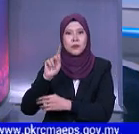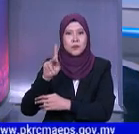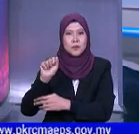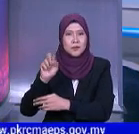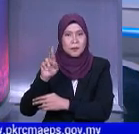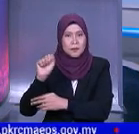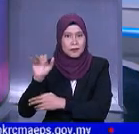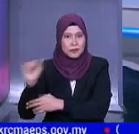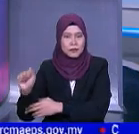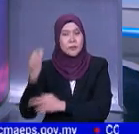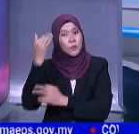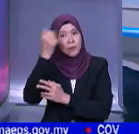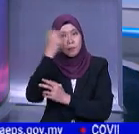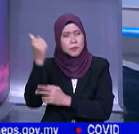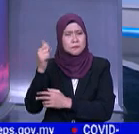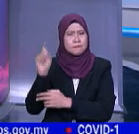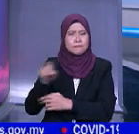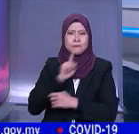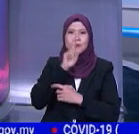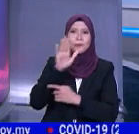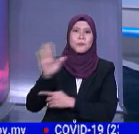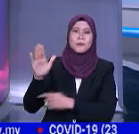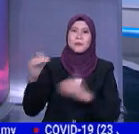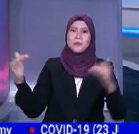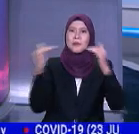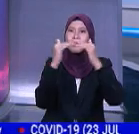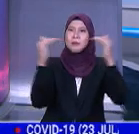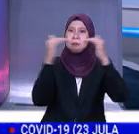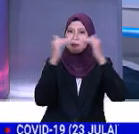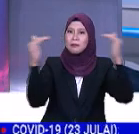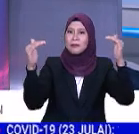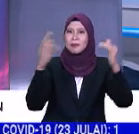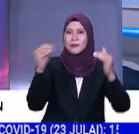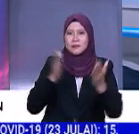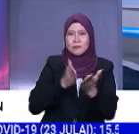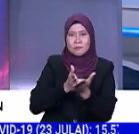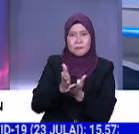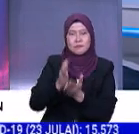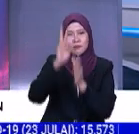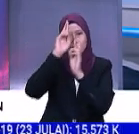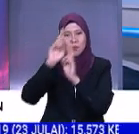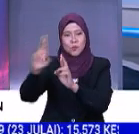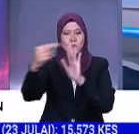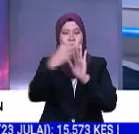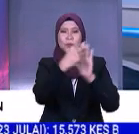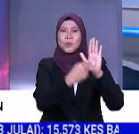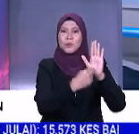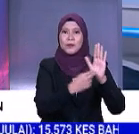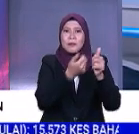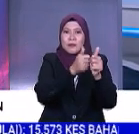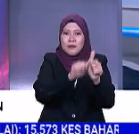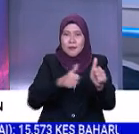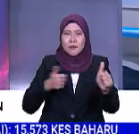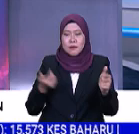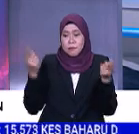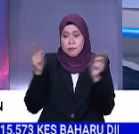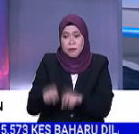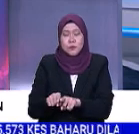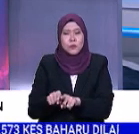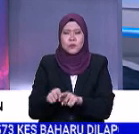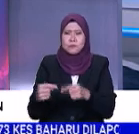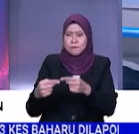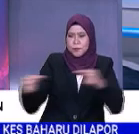bagi menjamin aspek keadilan dan memenuhi prinsip keluhuran undang-undang serta mengelakkan